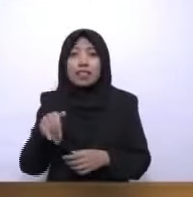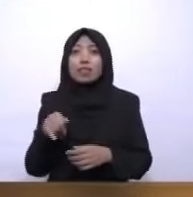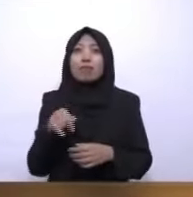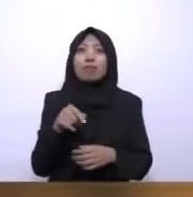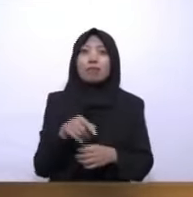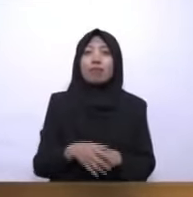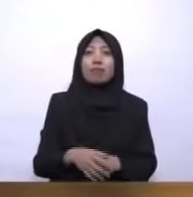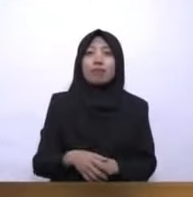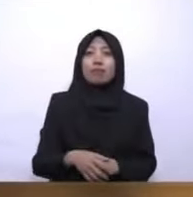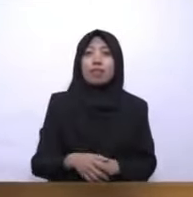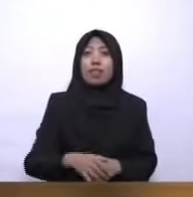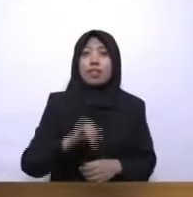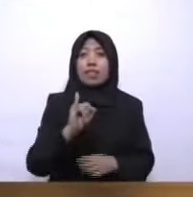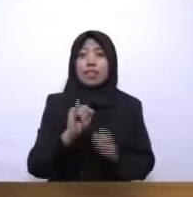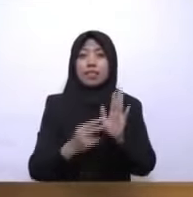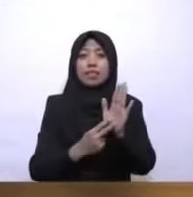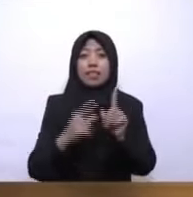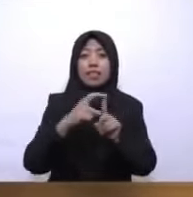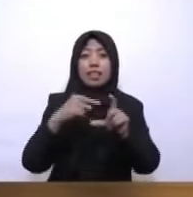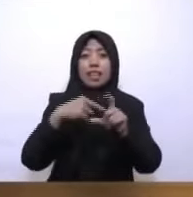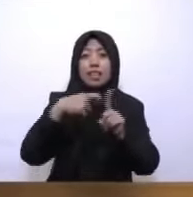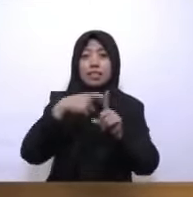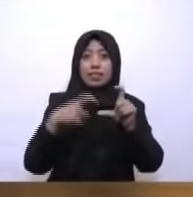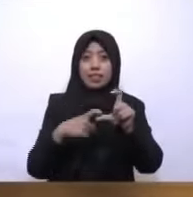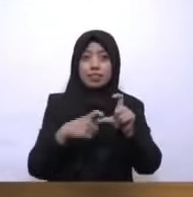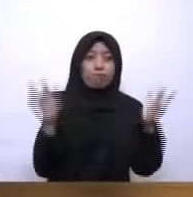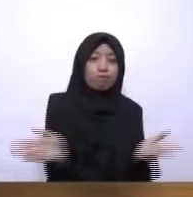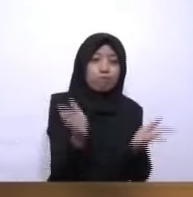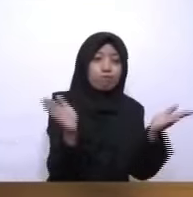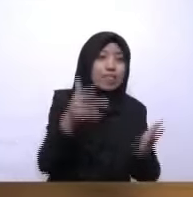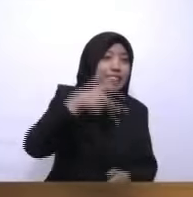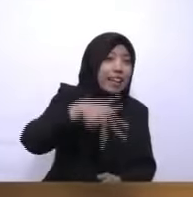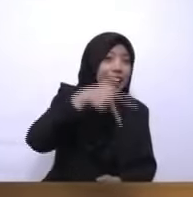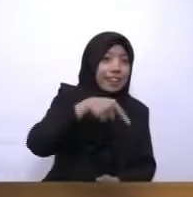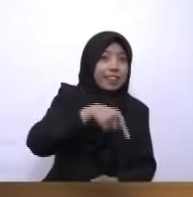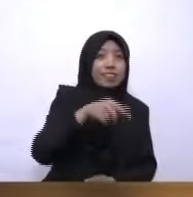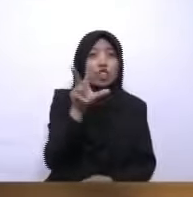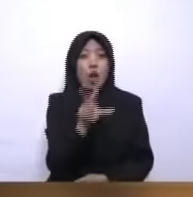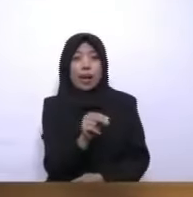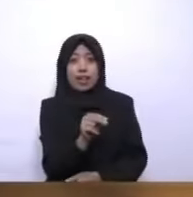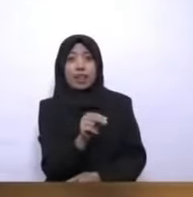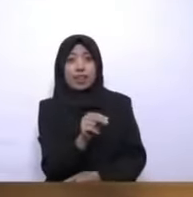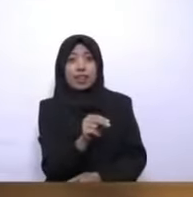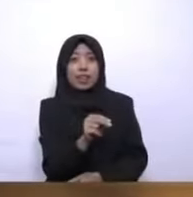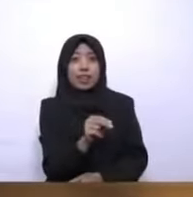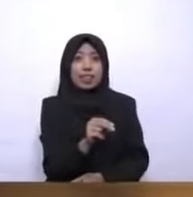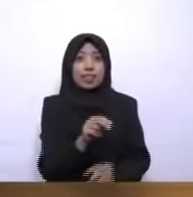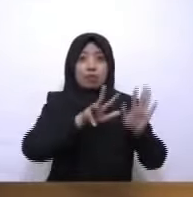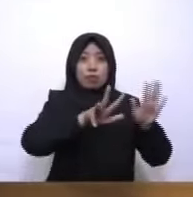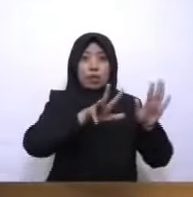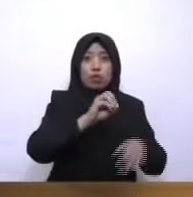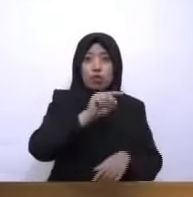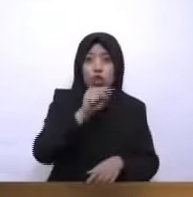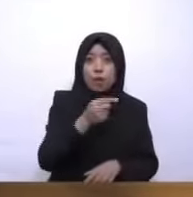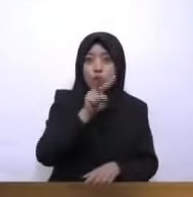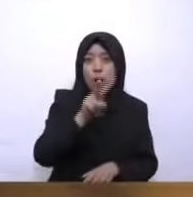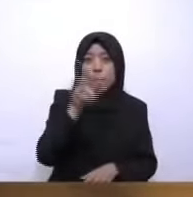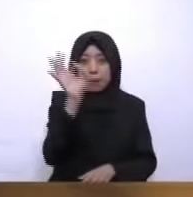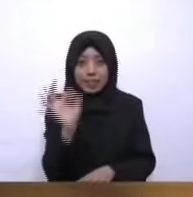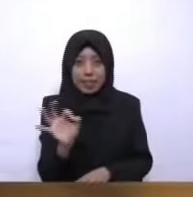pembangunan gender di Jawa Barat itu atau LPJ ini 90,2% sudah cukup tinggi